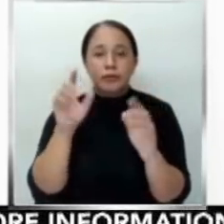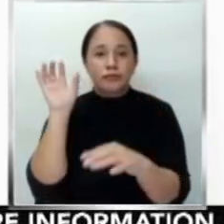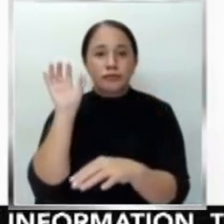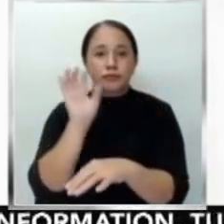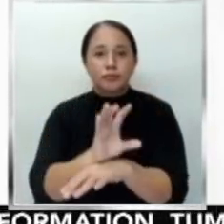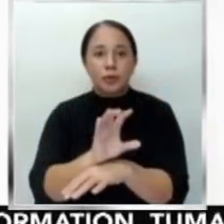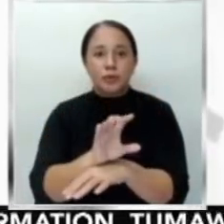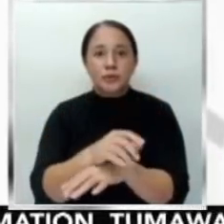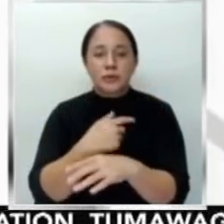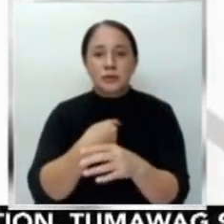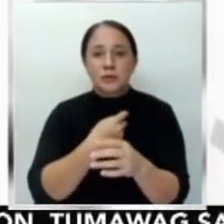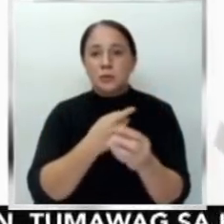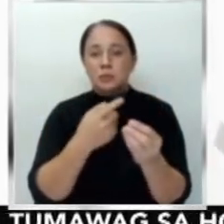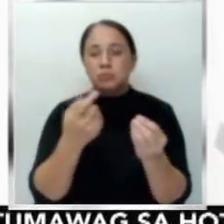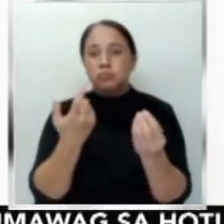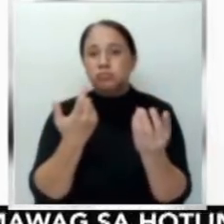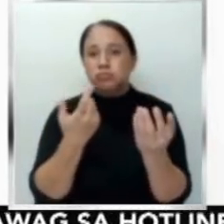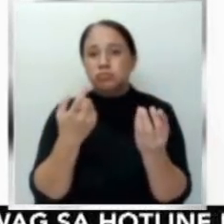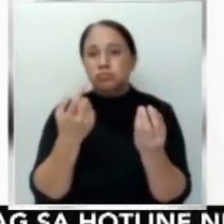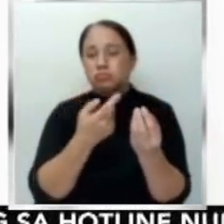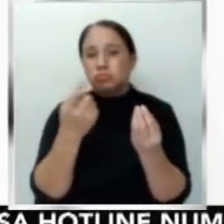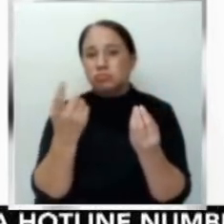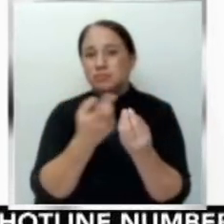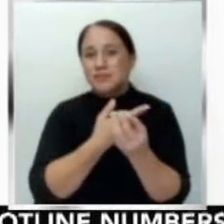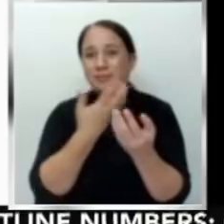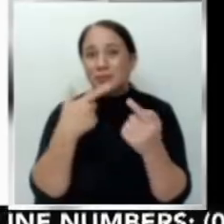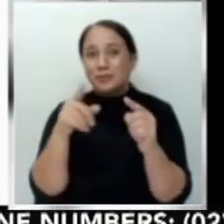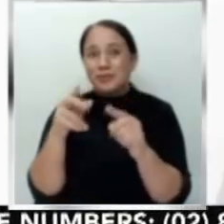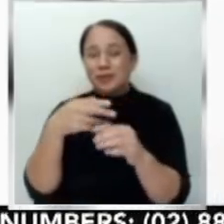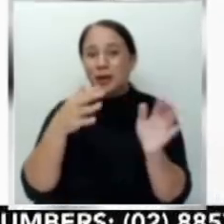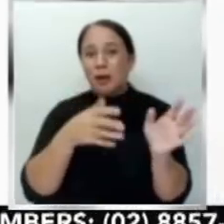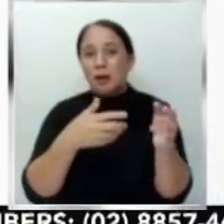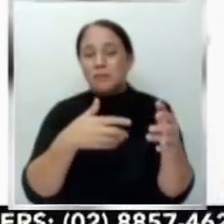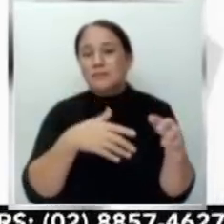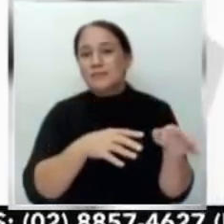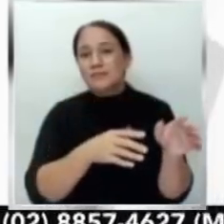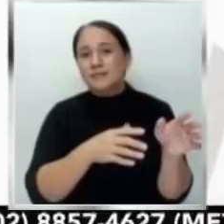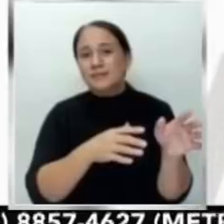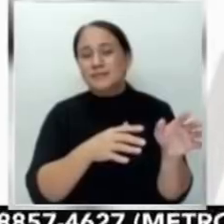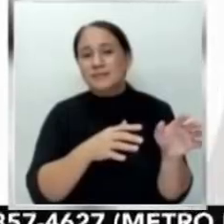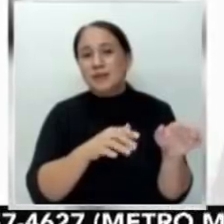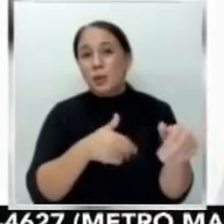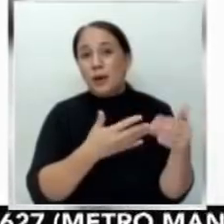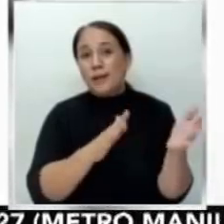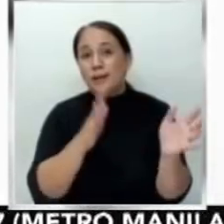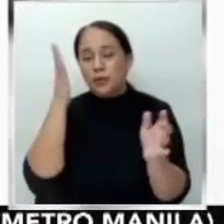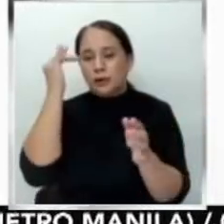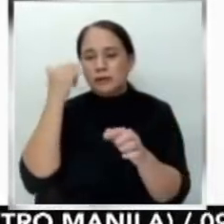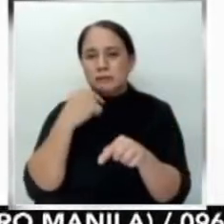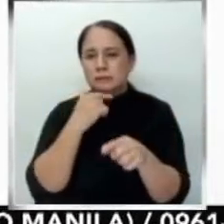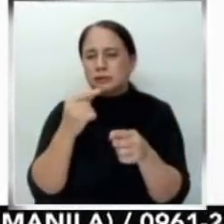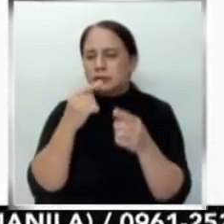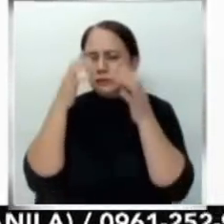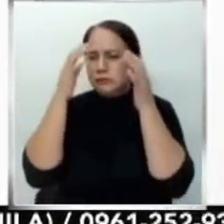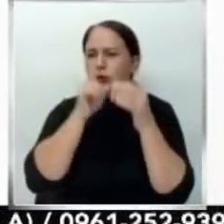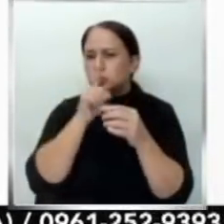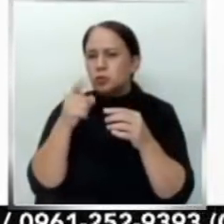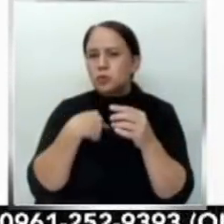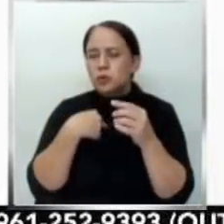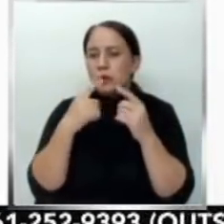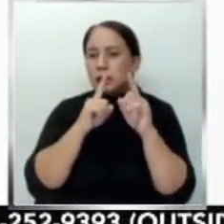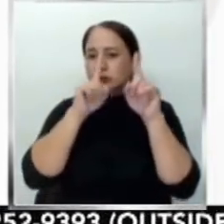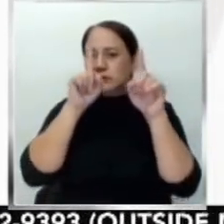sa Hawaii, kaya hindi nakauwi ng bansa. Sabi pa ni Panganiban, hindi rin totoo ang naging sagot ni Marcos na